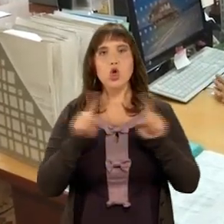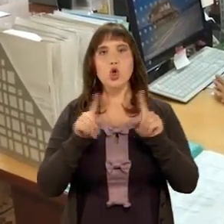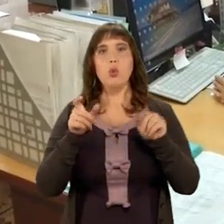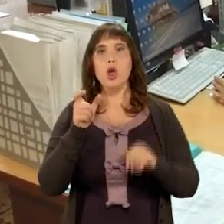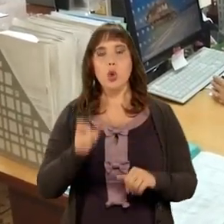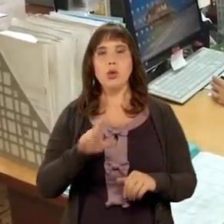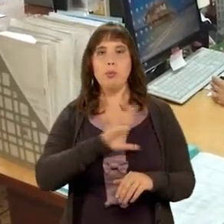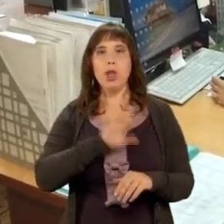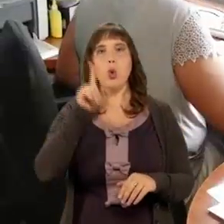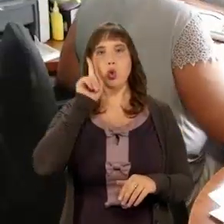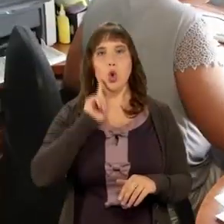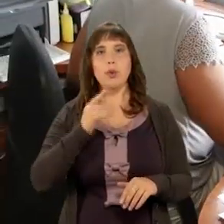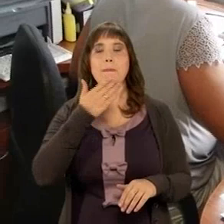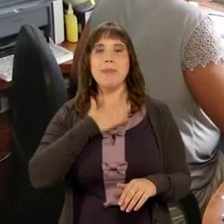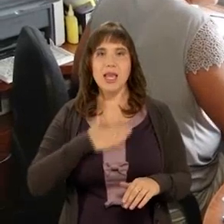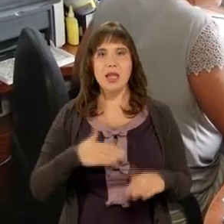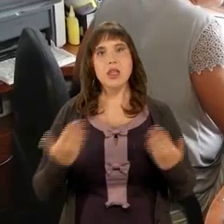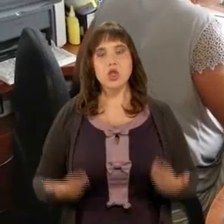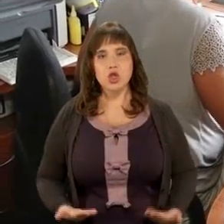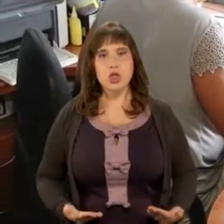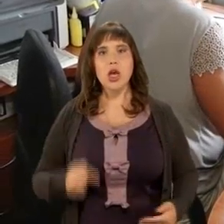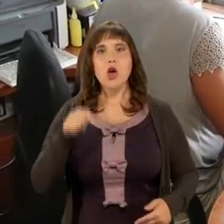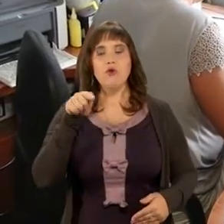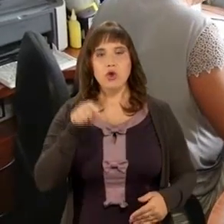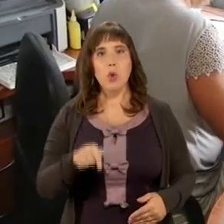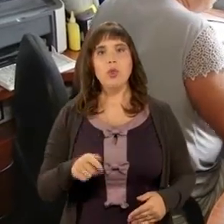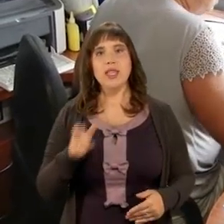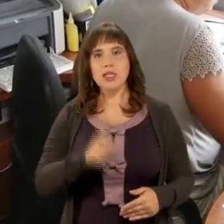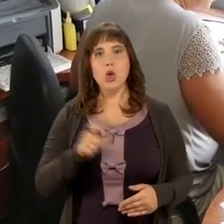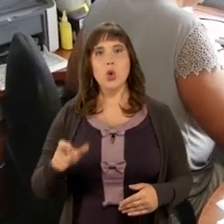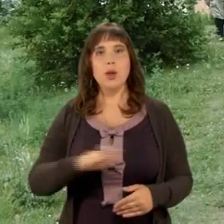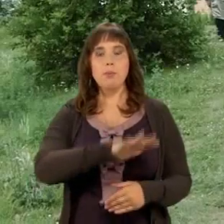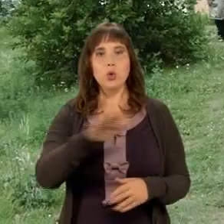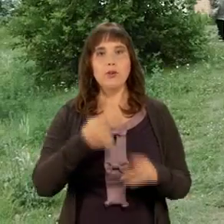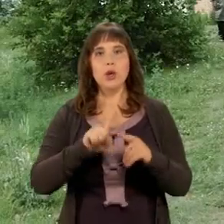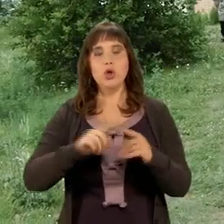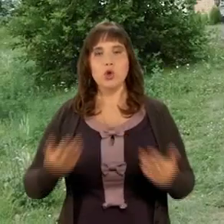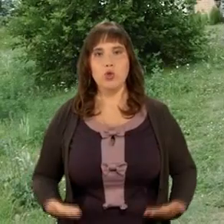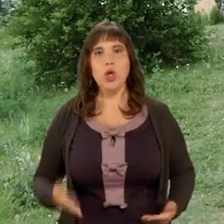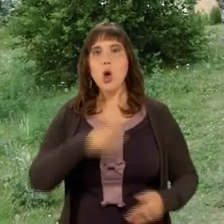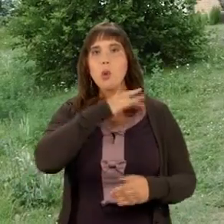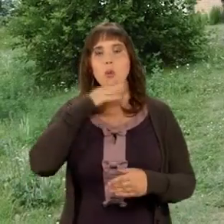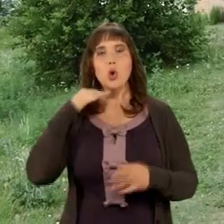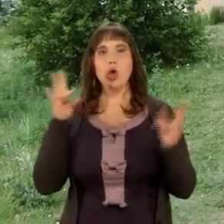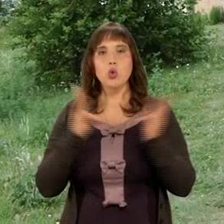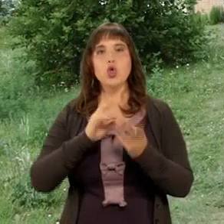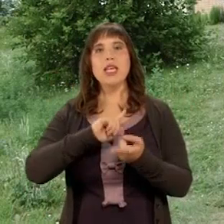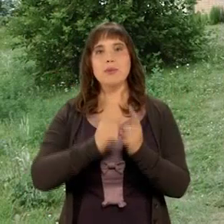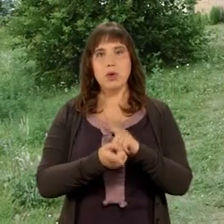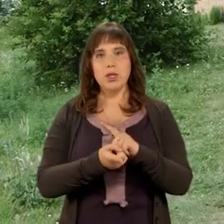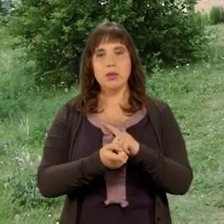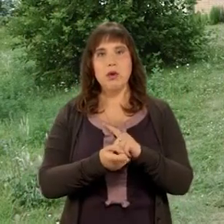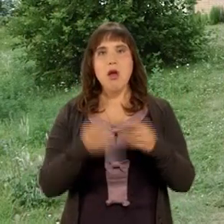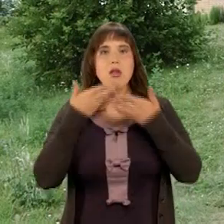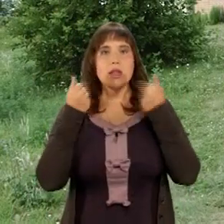комфортно, удобно и приятно жить в том населенном пункте, в котором они живут. Много что нужно еще изменить, очень много. У